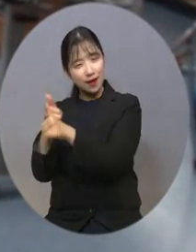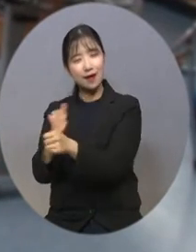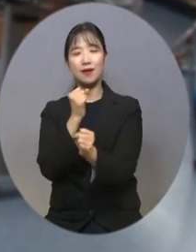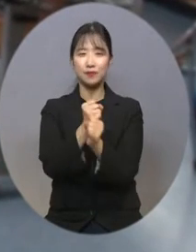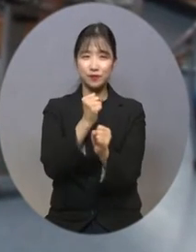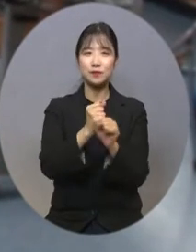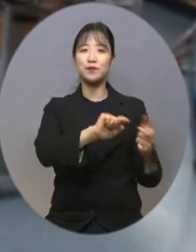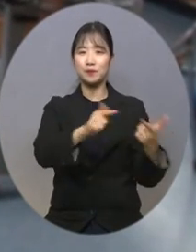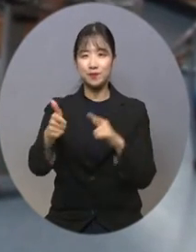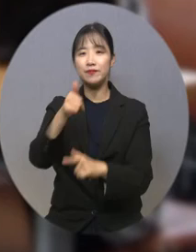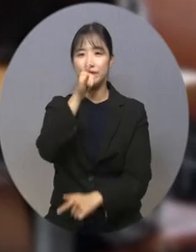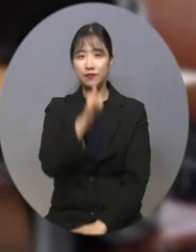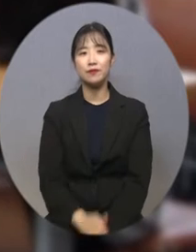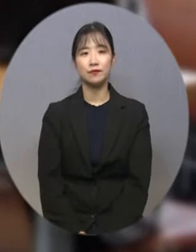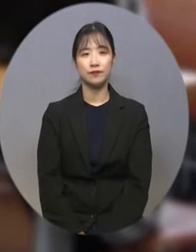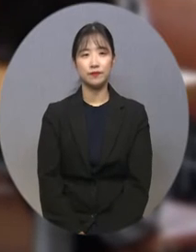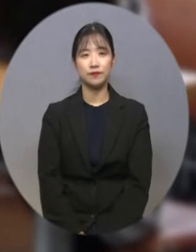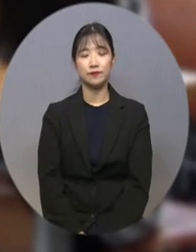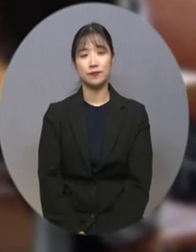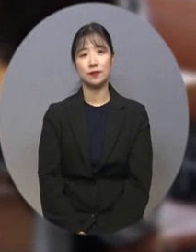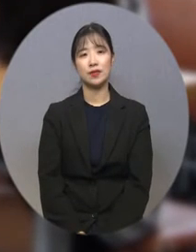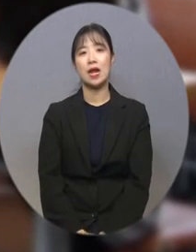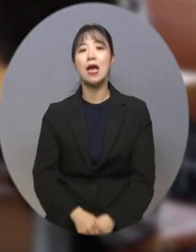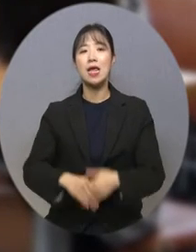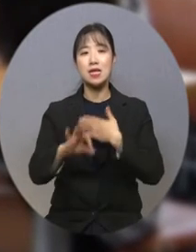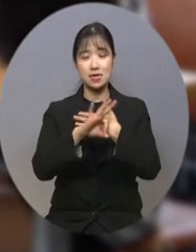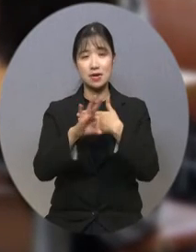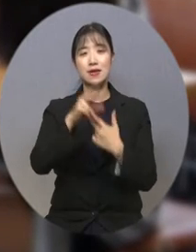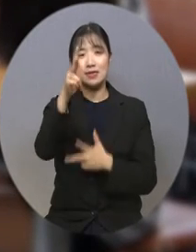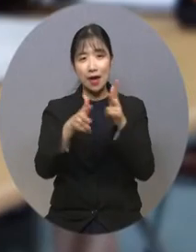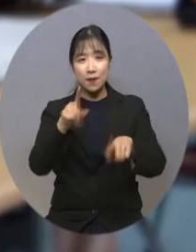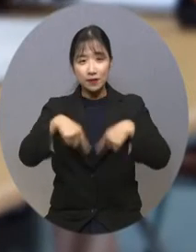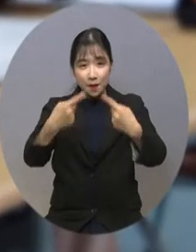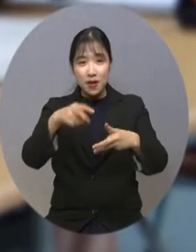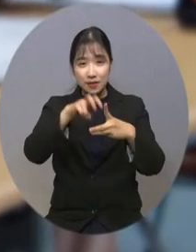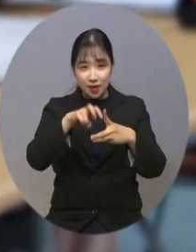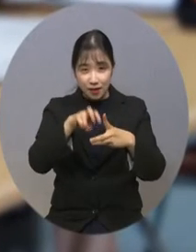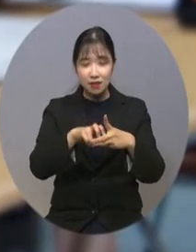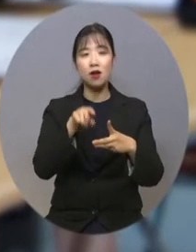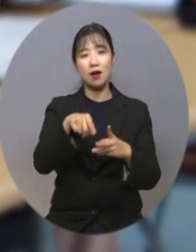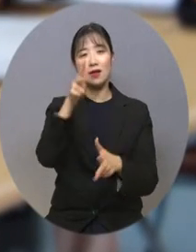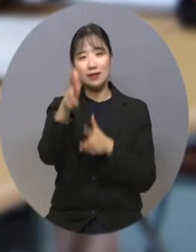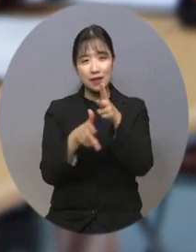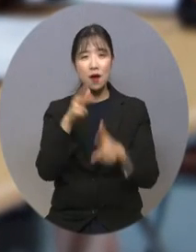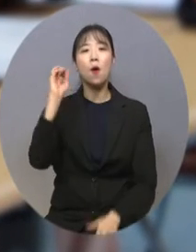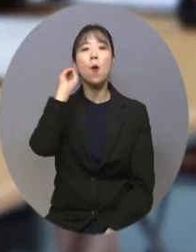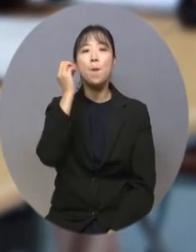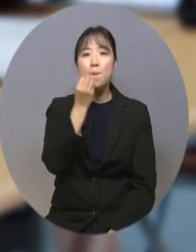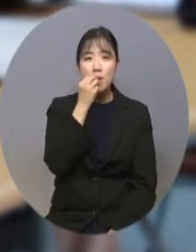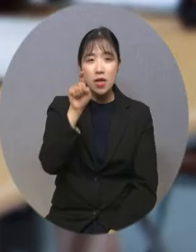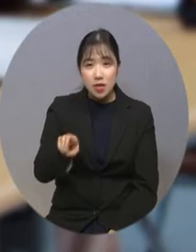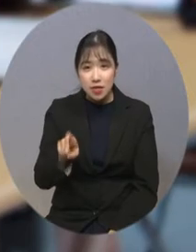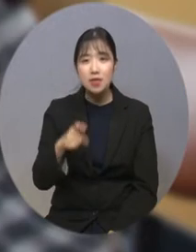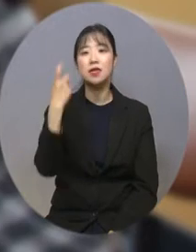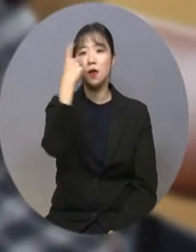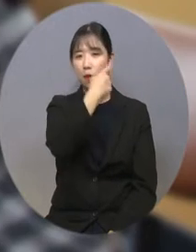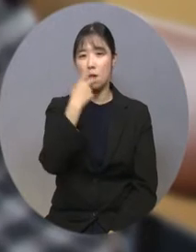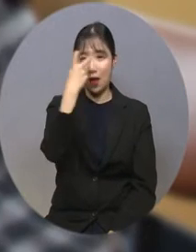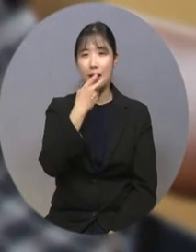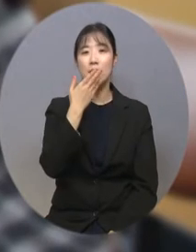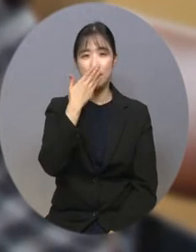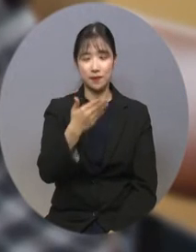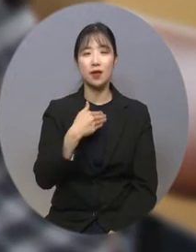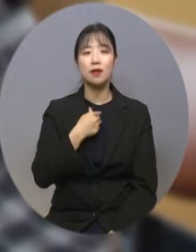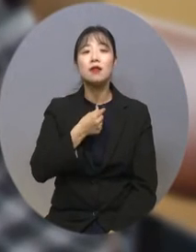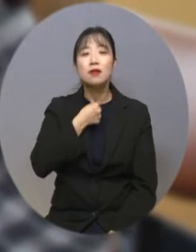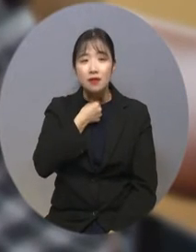상의합니다 시범사업에 참여하는 센터는 다함께 돌 봉선 우리 집 에서 확인할 수 있으며 이용을